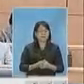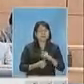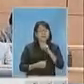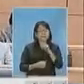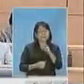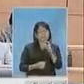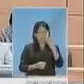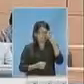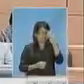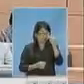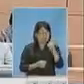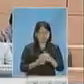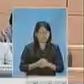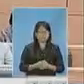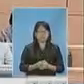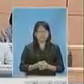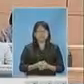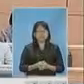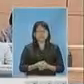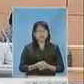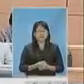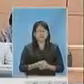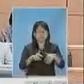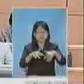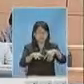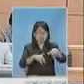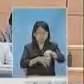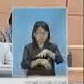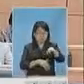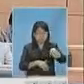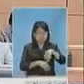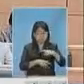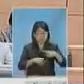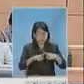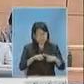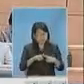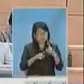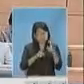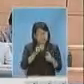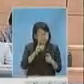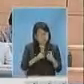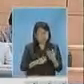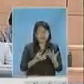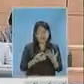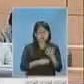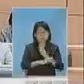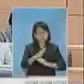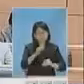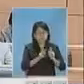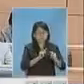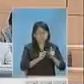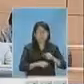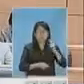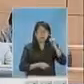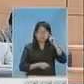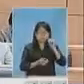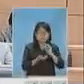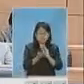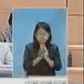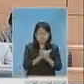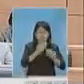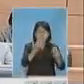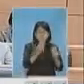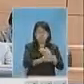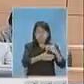ทำไมเราไม่ทำให้ความรู้สึกของผู้คนที่เจ็บปวดสูญเสียได้กลับคืนขึ้นมาบ้างโอกาสและ